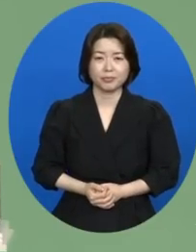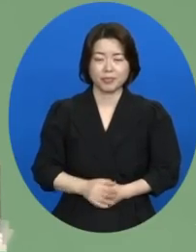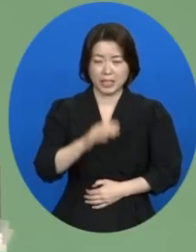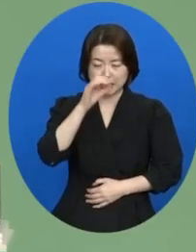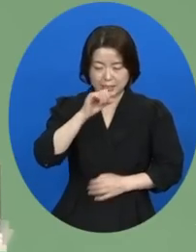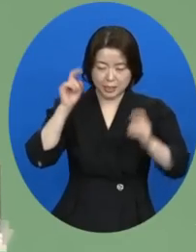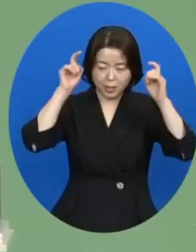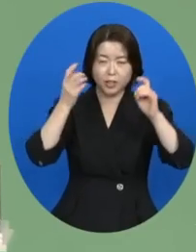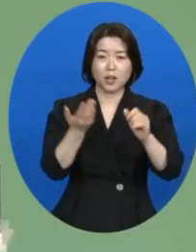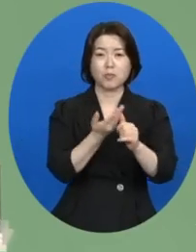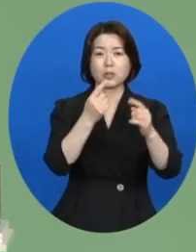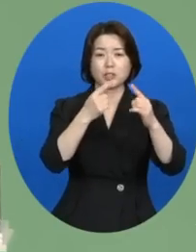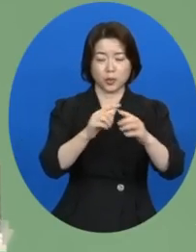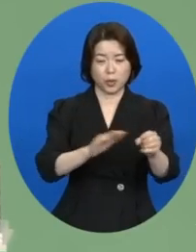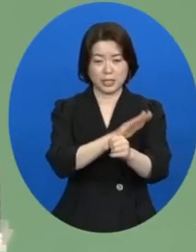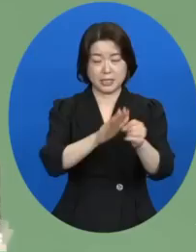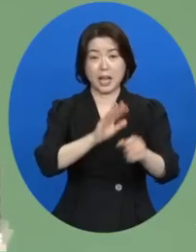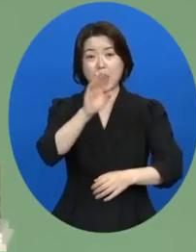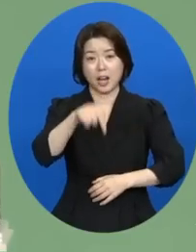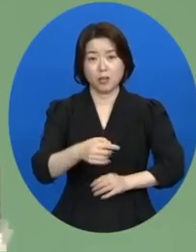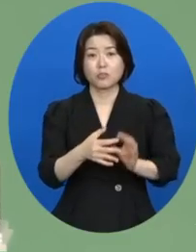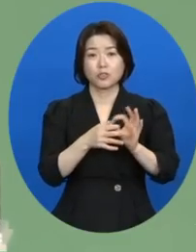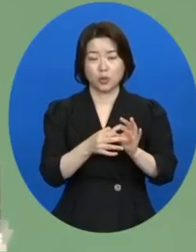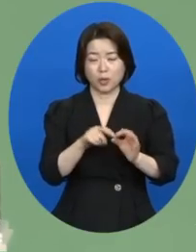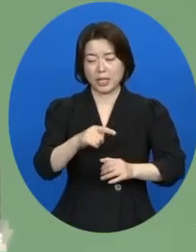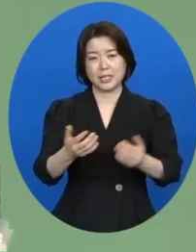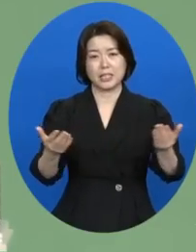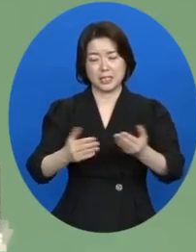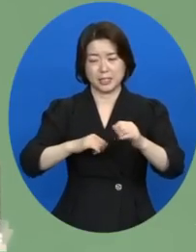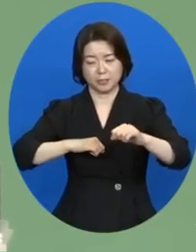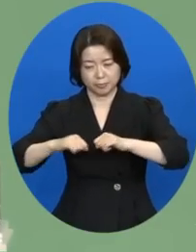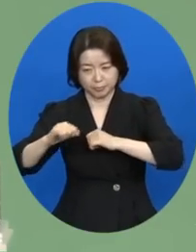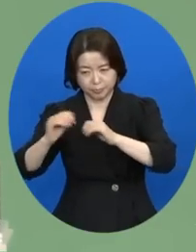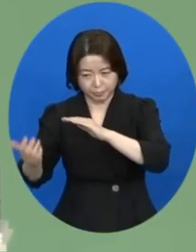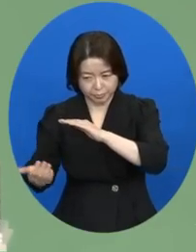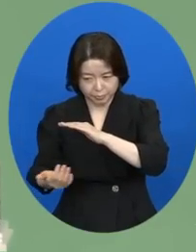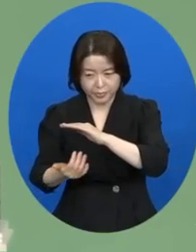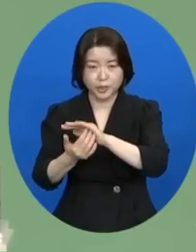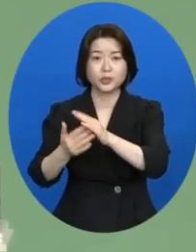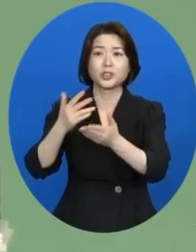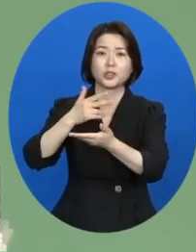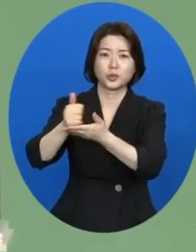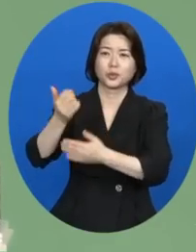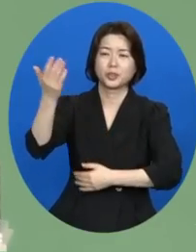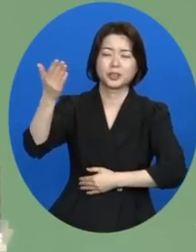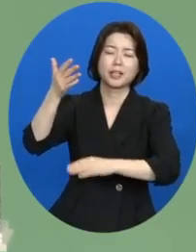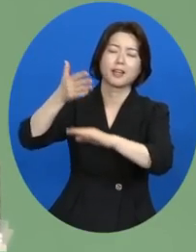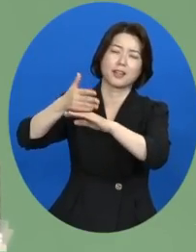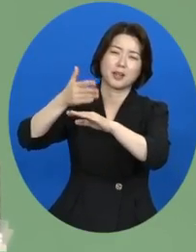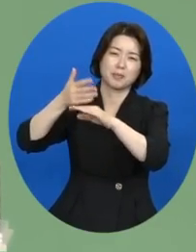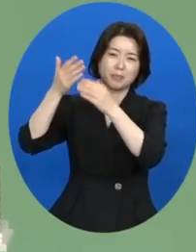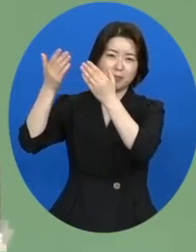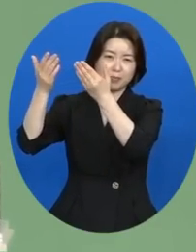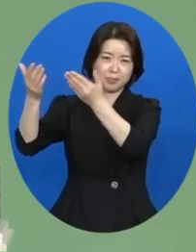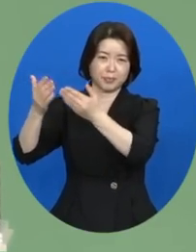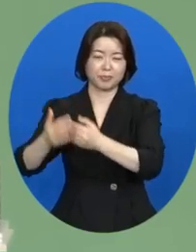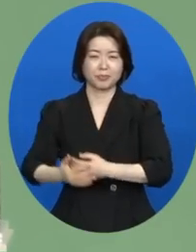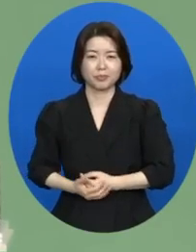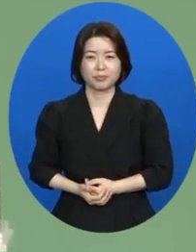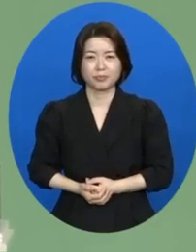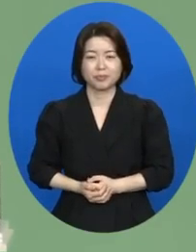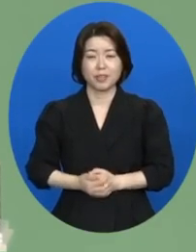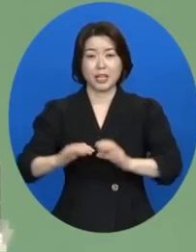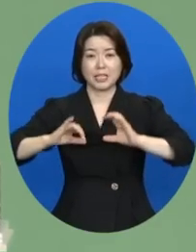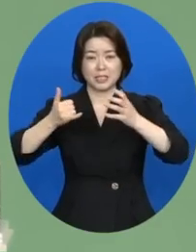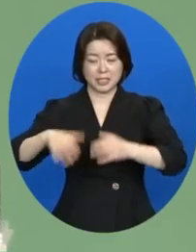선하목자 교회 사랑부를 통해 이 일을 하시고 계시는 주님께 감사를 드립니다.